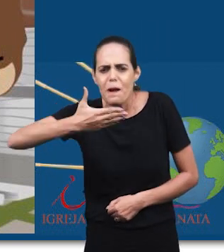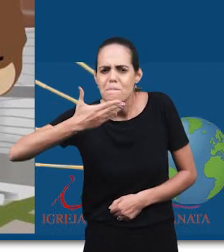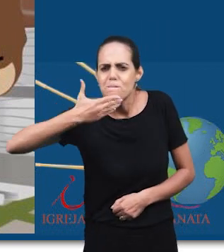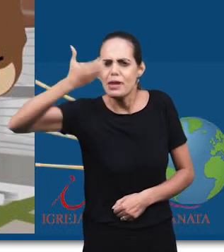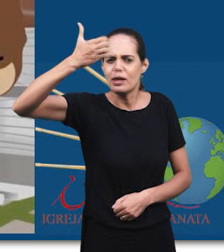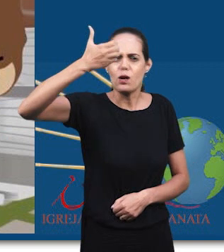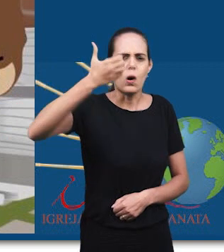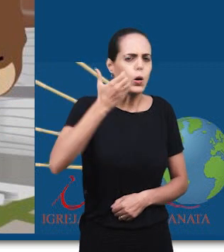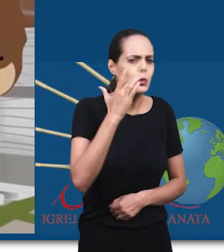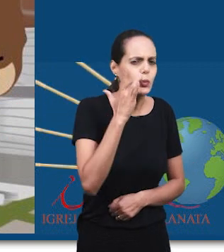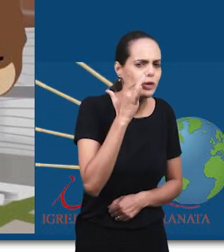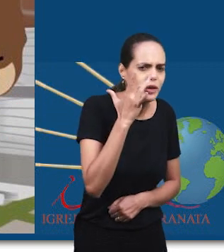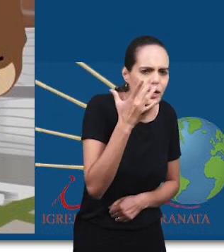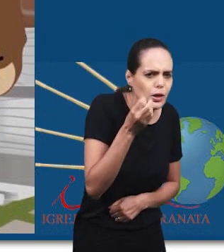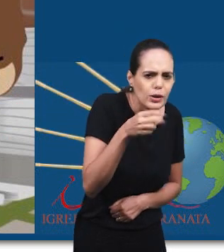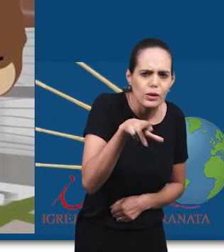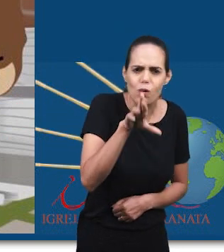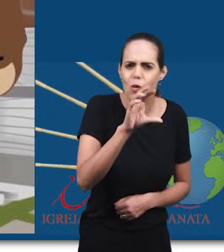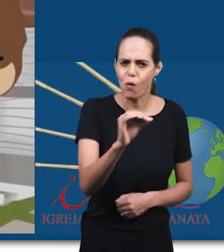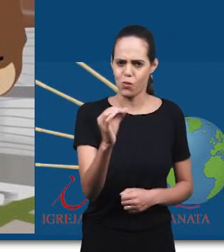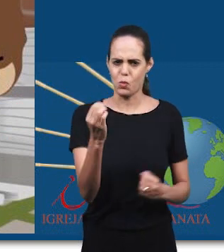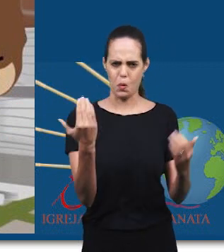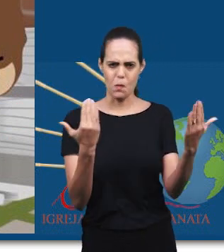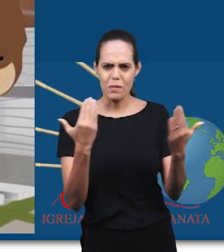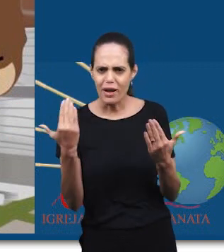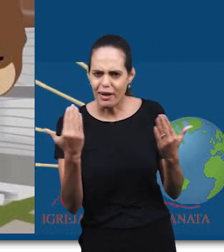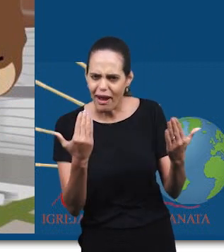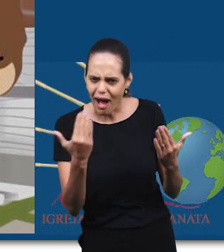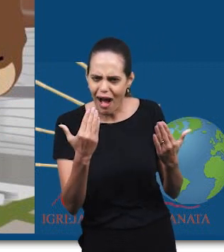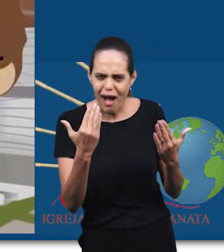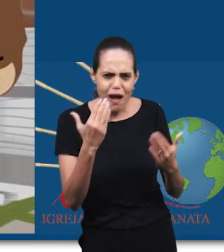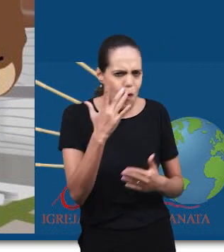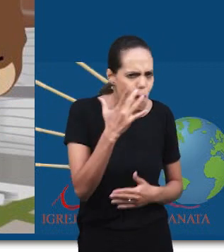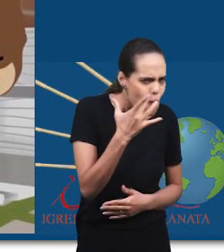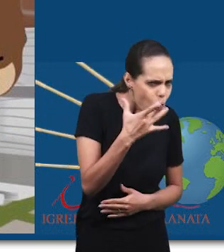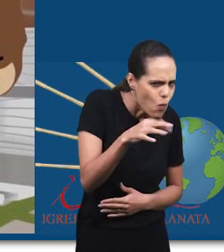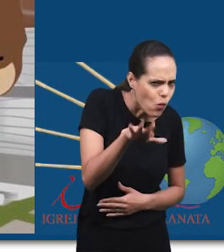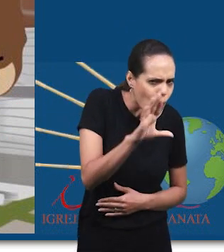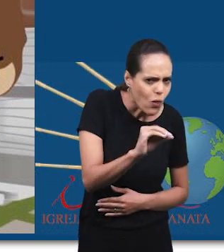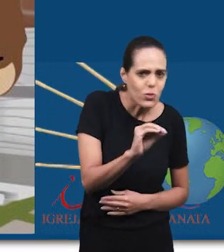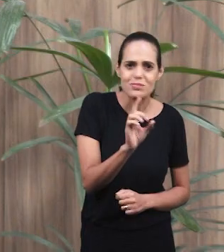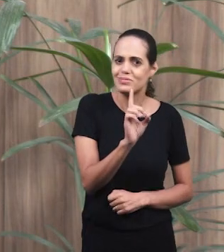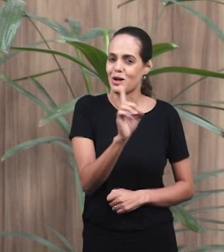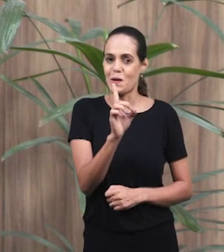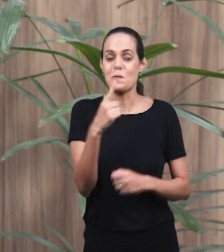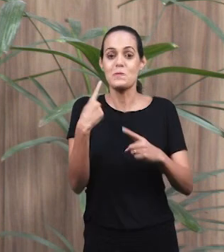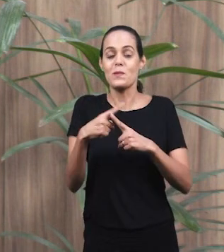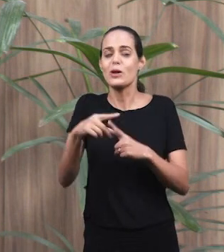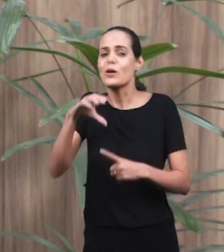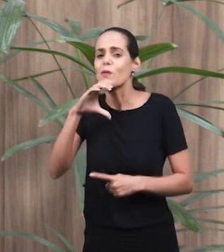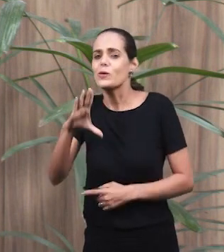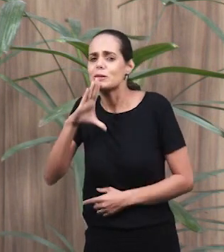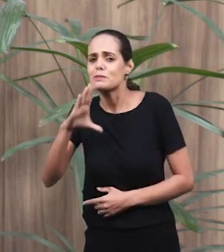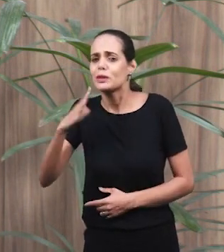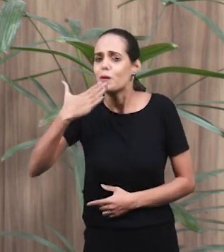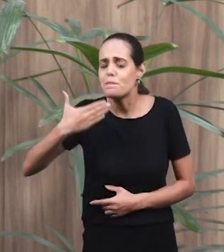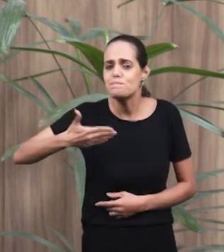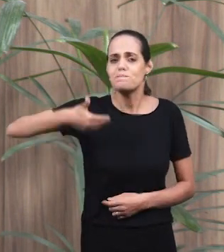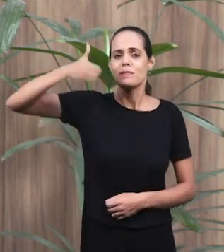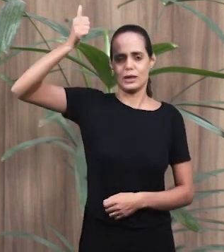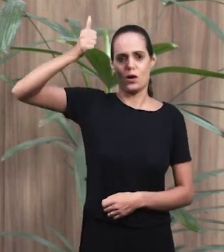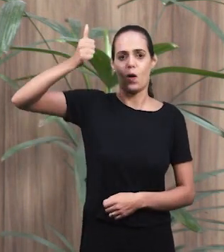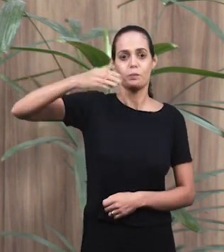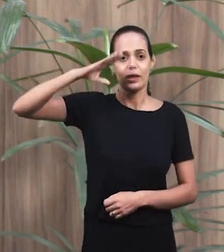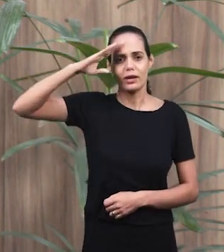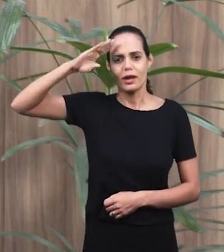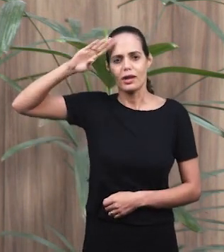rubis, et tout ce qu'il souhaite le plus, il ne peut pas comparer à elle. La connaissance est académique, les expériences sont